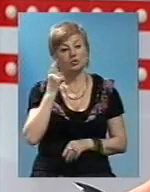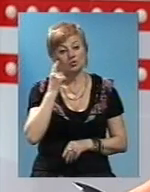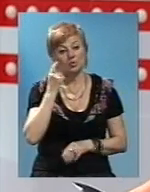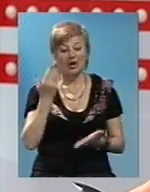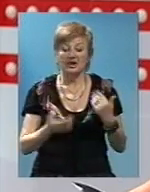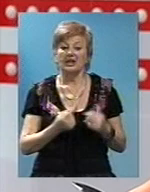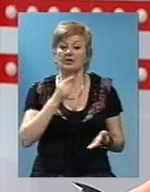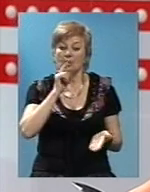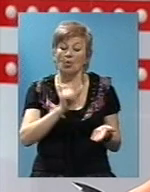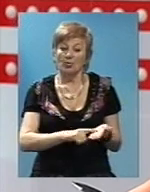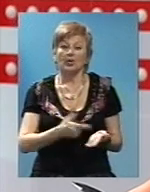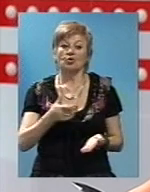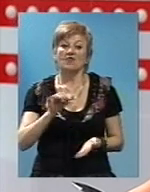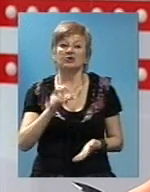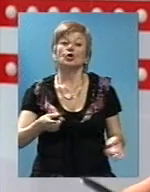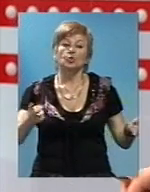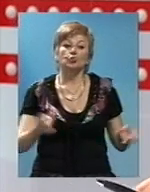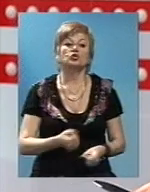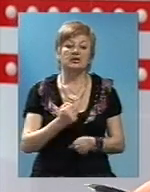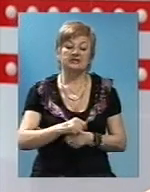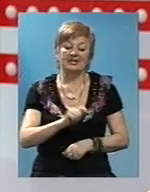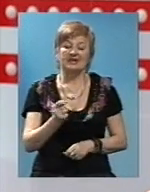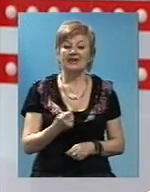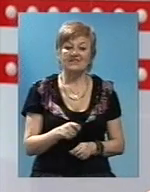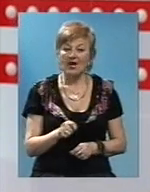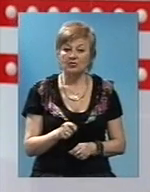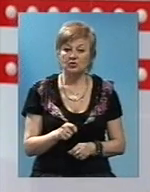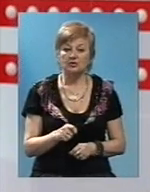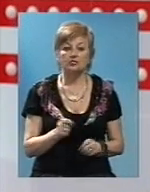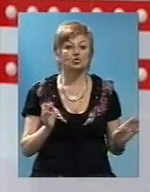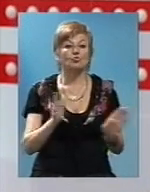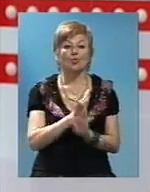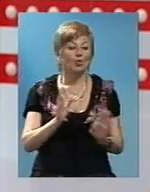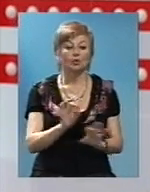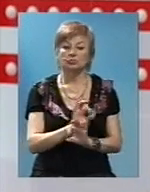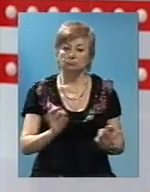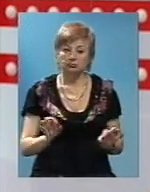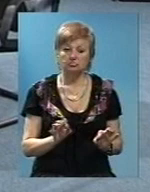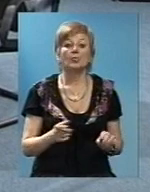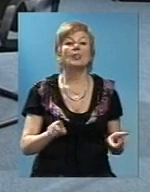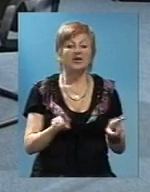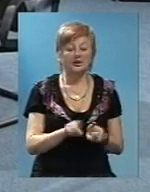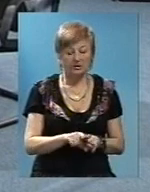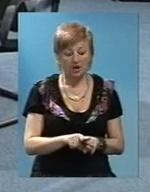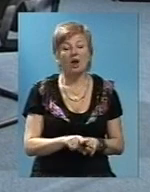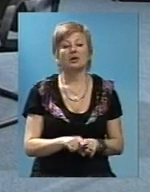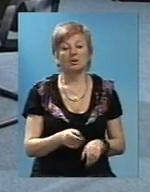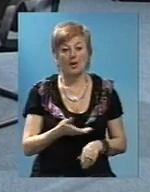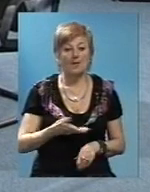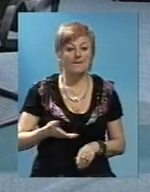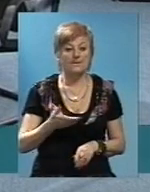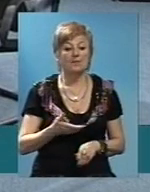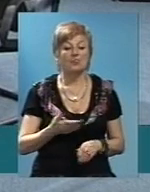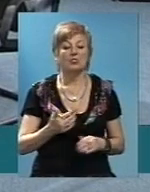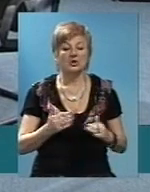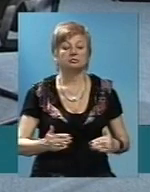року потрапити на Говерло, то це треба робити у серпні, потім вже псується погода в Карпатах. І ось так ми, можна сказати, ну, з місця в